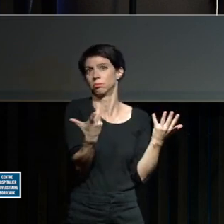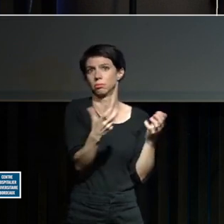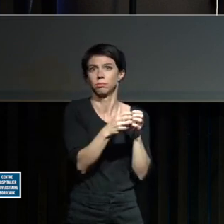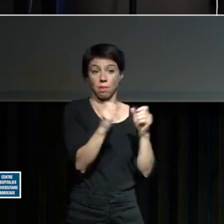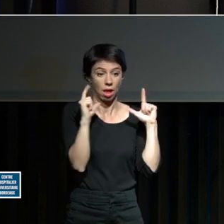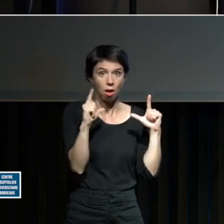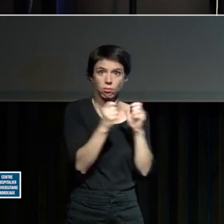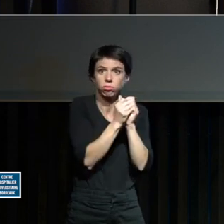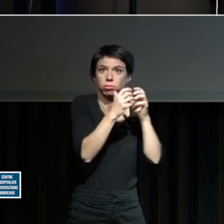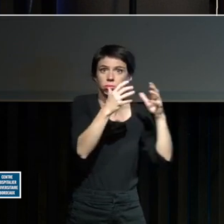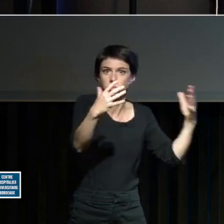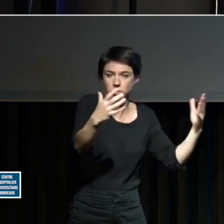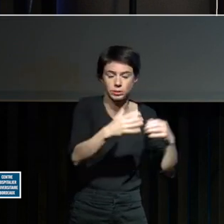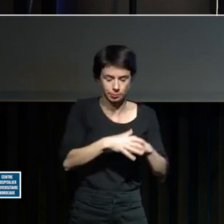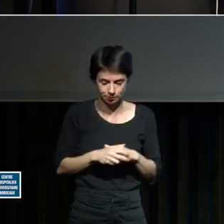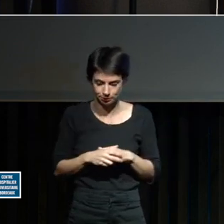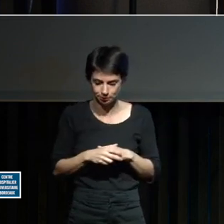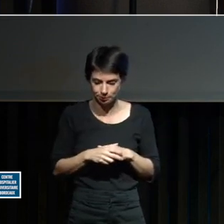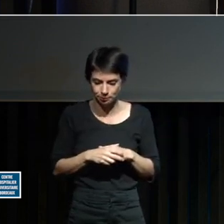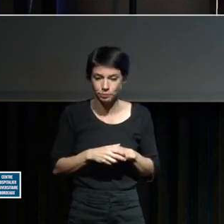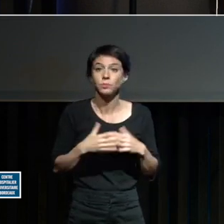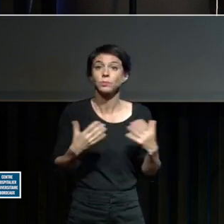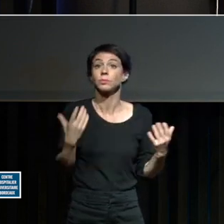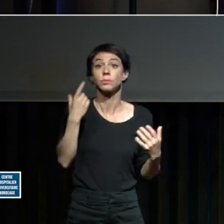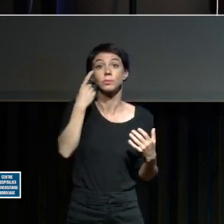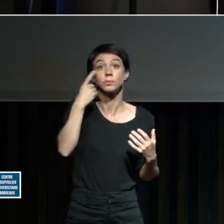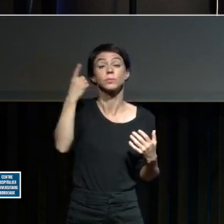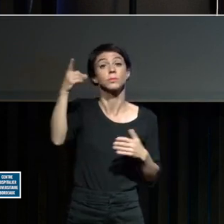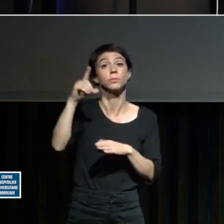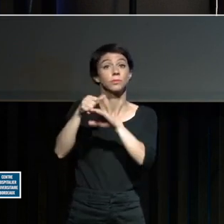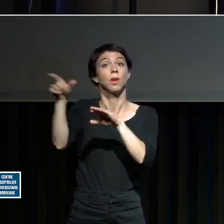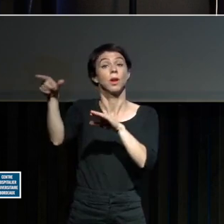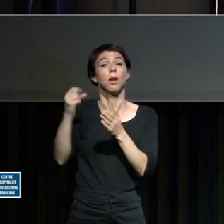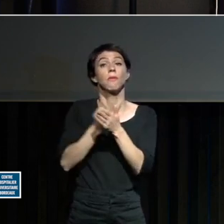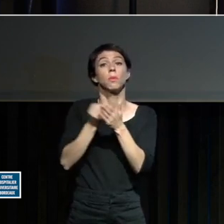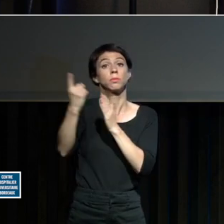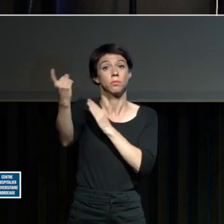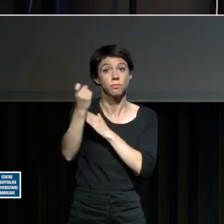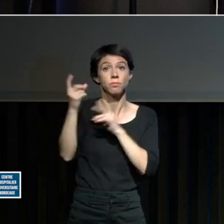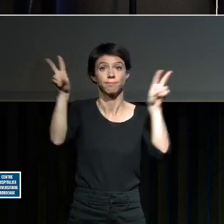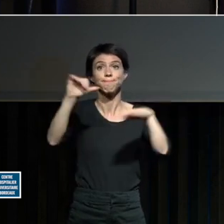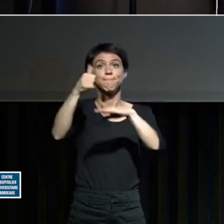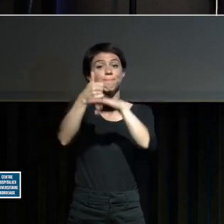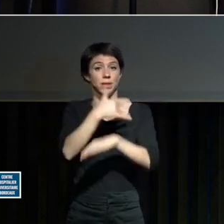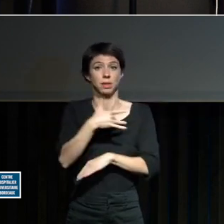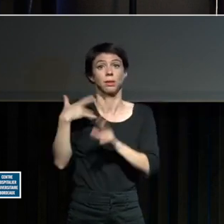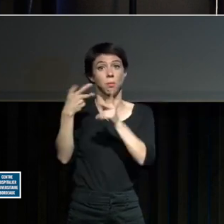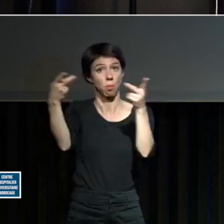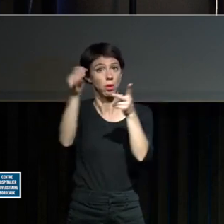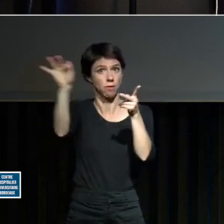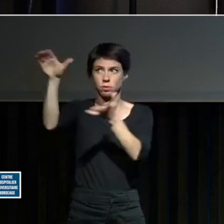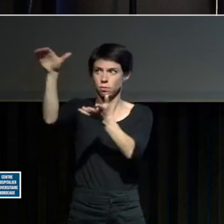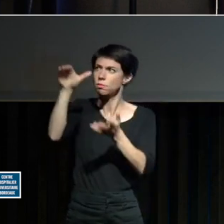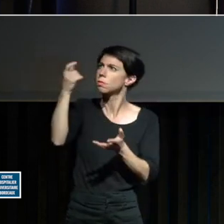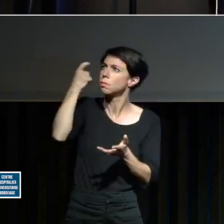sur les écrans. Et on voit dans ces données de Santé publique France que on a assisté à une augmentation